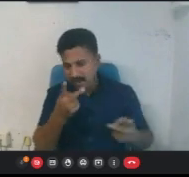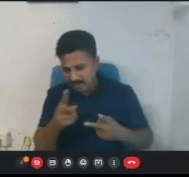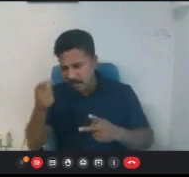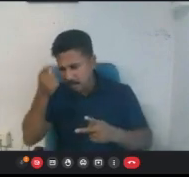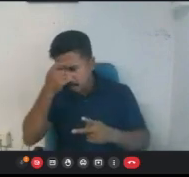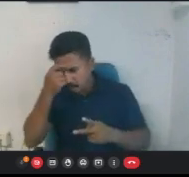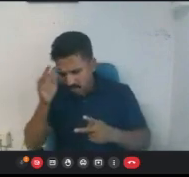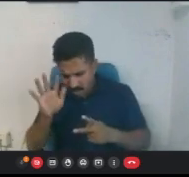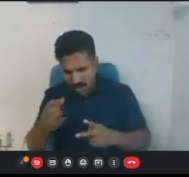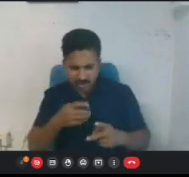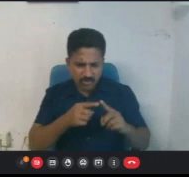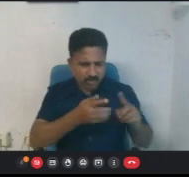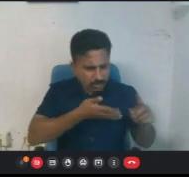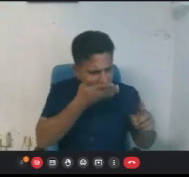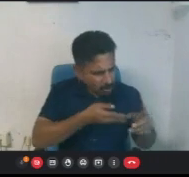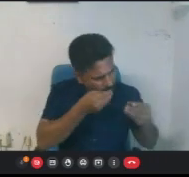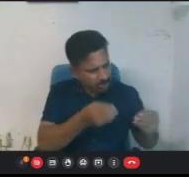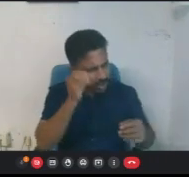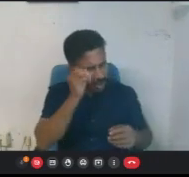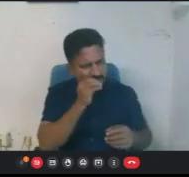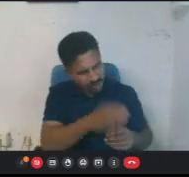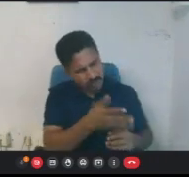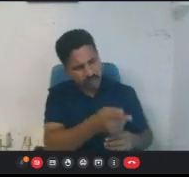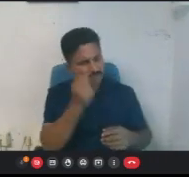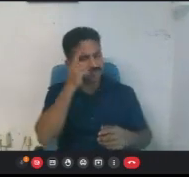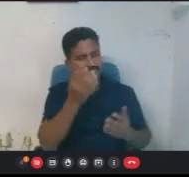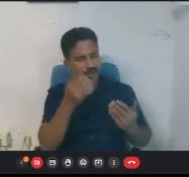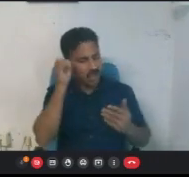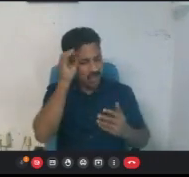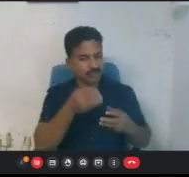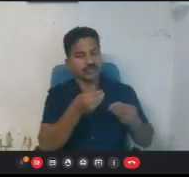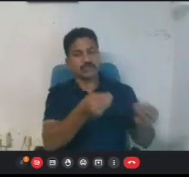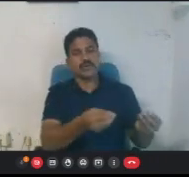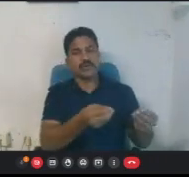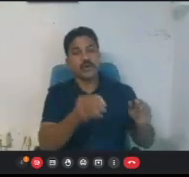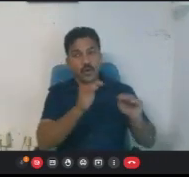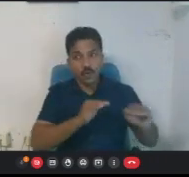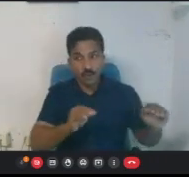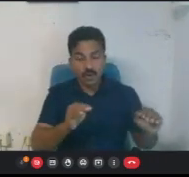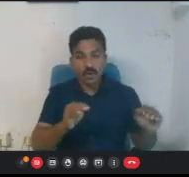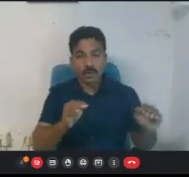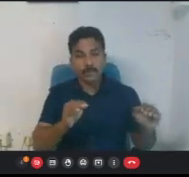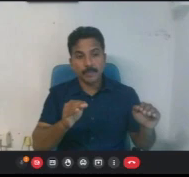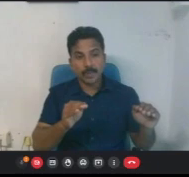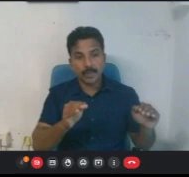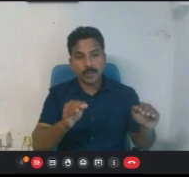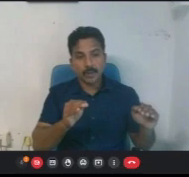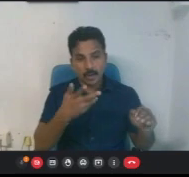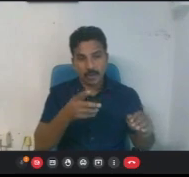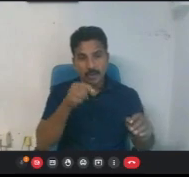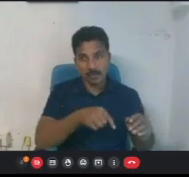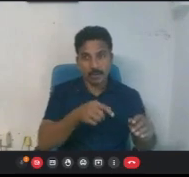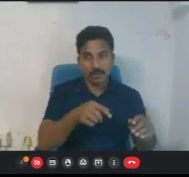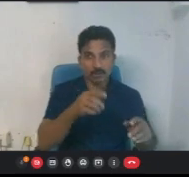കുട്ടിയെ കൃത്യമായി പറഞ്ഞ് മനസ്സിലാക്കി കൊടുക്കുക. കാരണം കുഞ്ഞ് വേറൊരു രീതിയിൽ, ഇപ്പം ഒരുപാട് രീതിയിലുള്ള സോഴ്സുകൾ